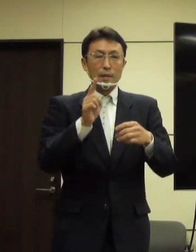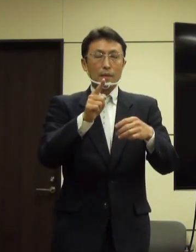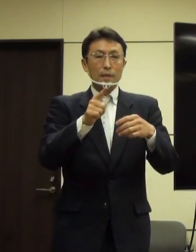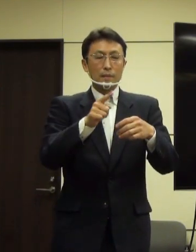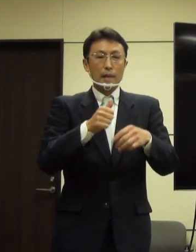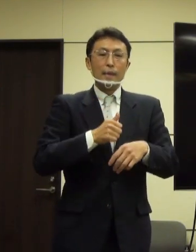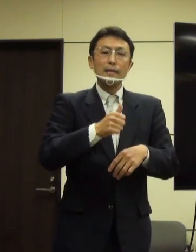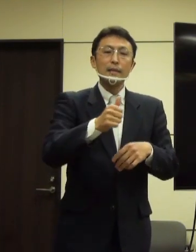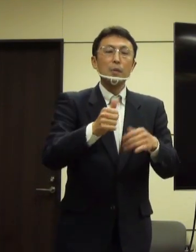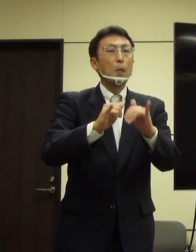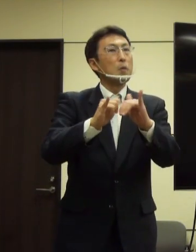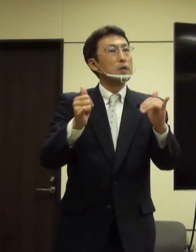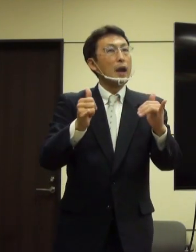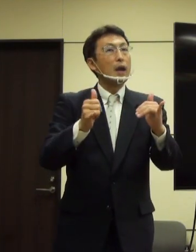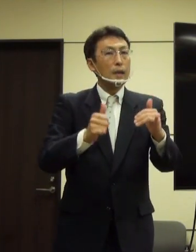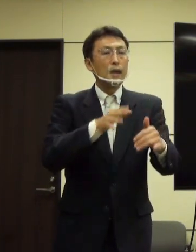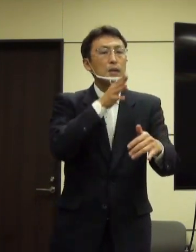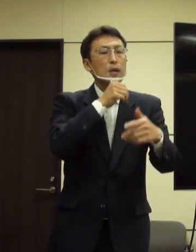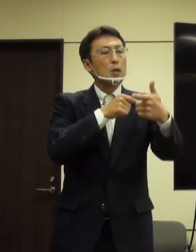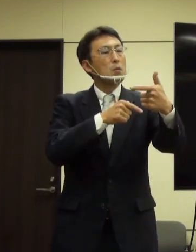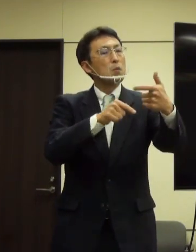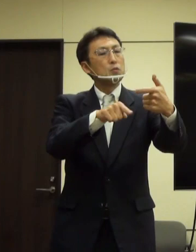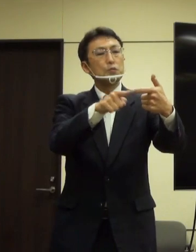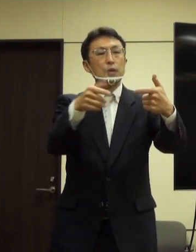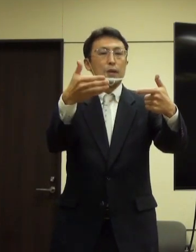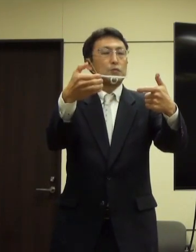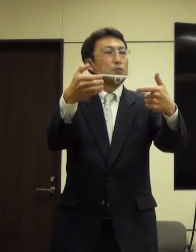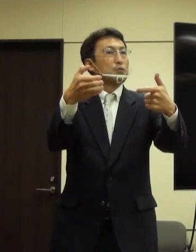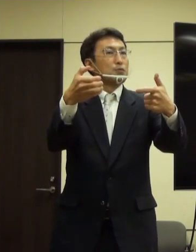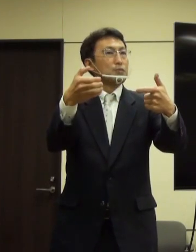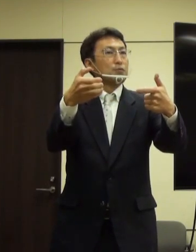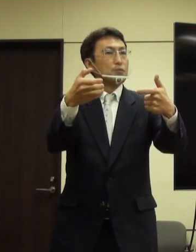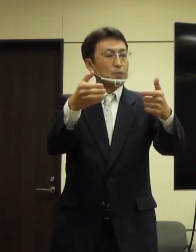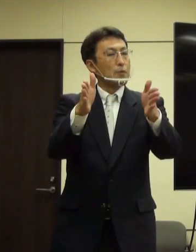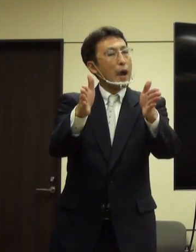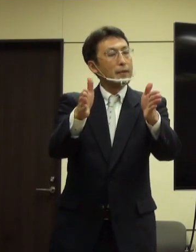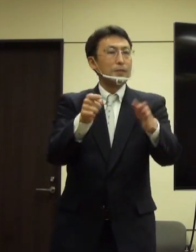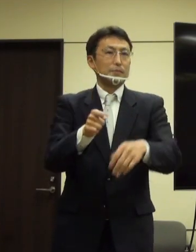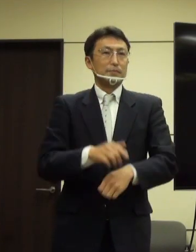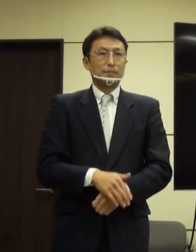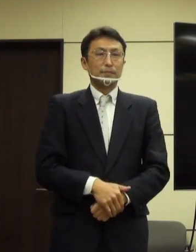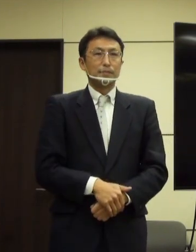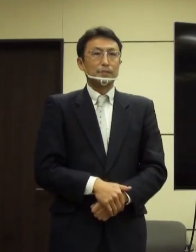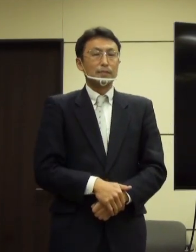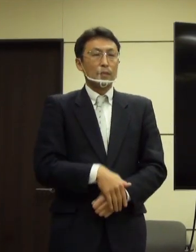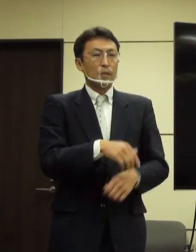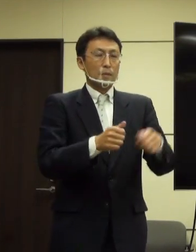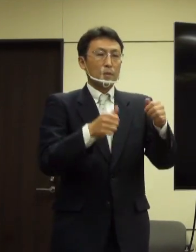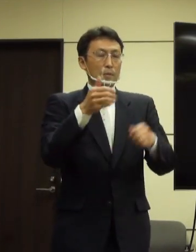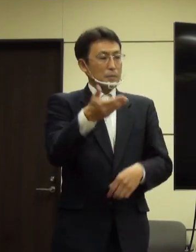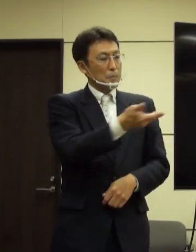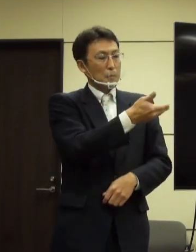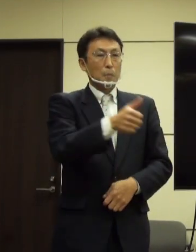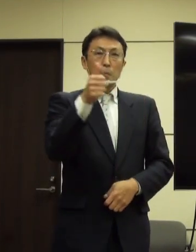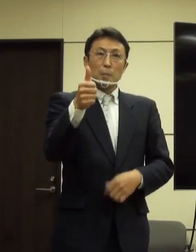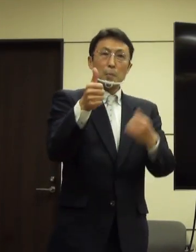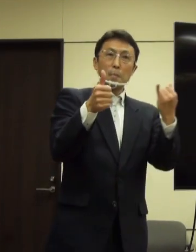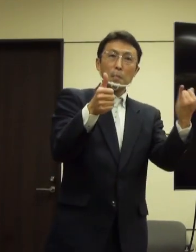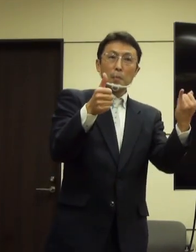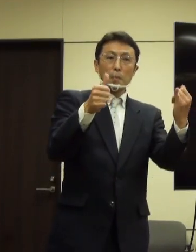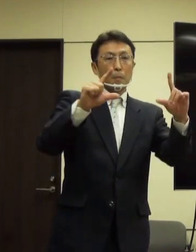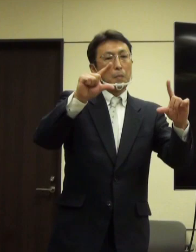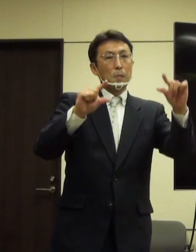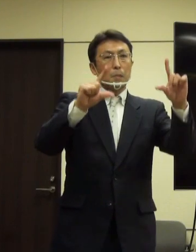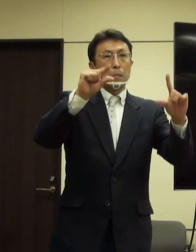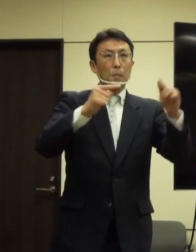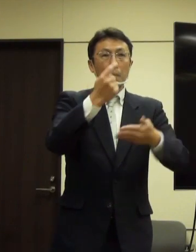れます性別のわかれば教えていただけますというかの一死